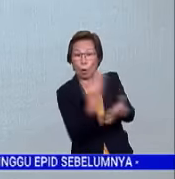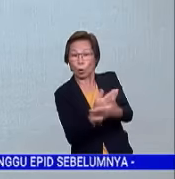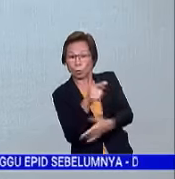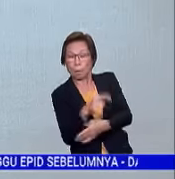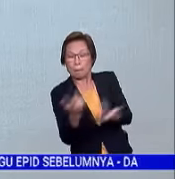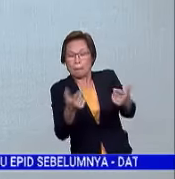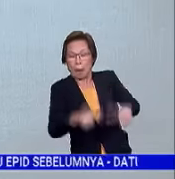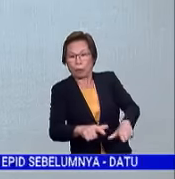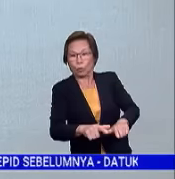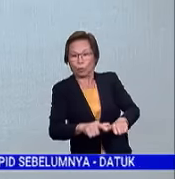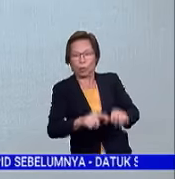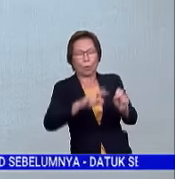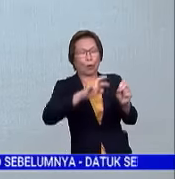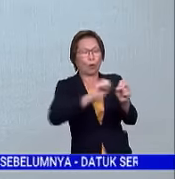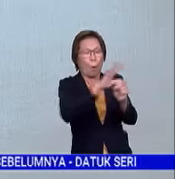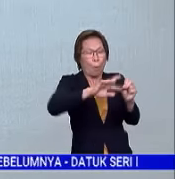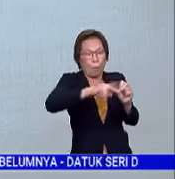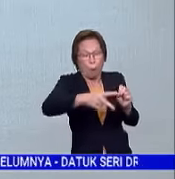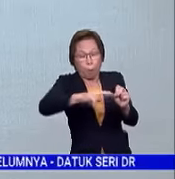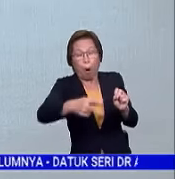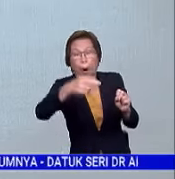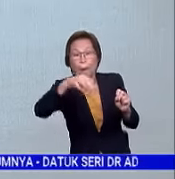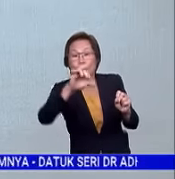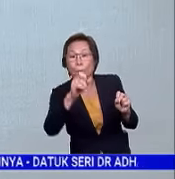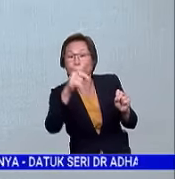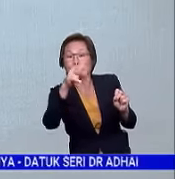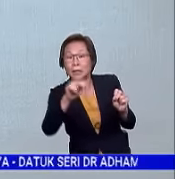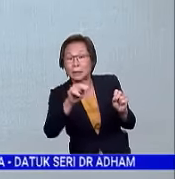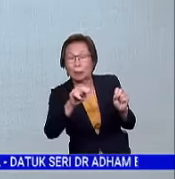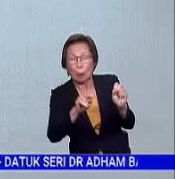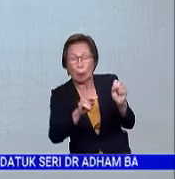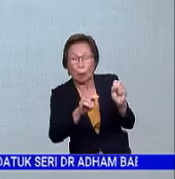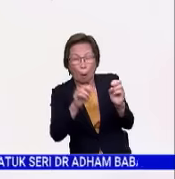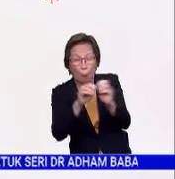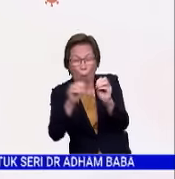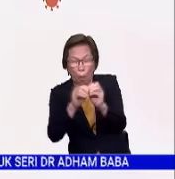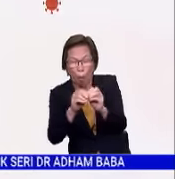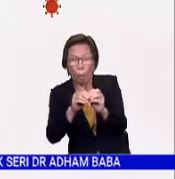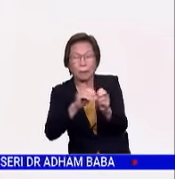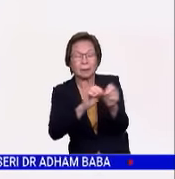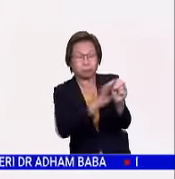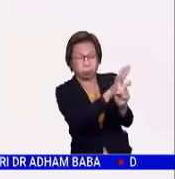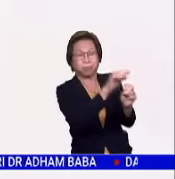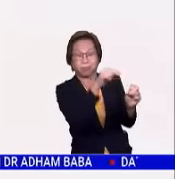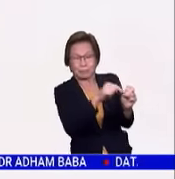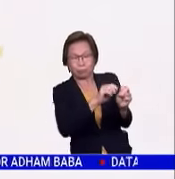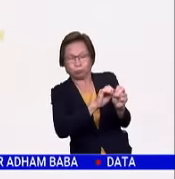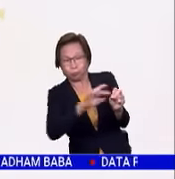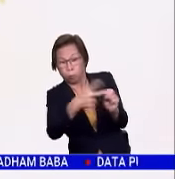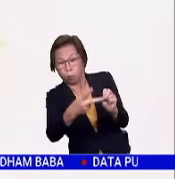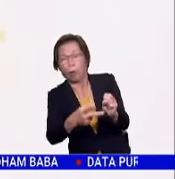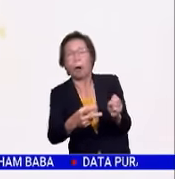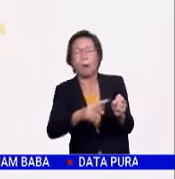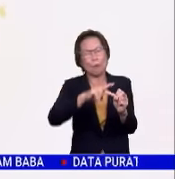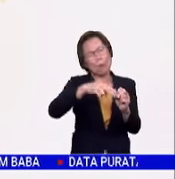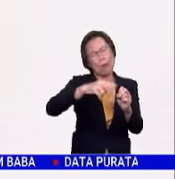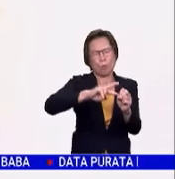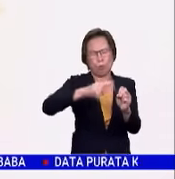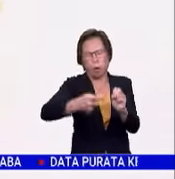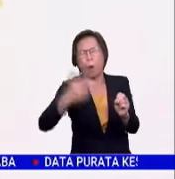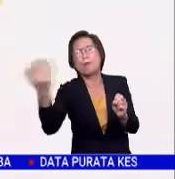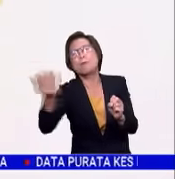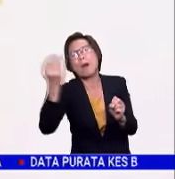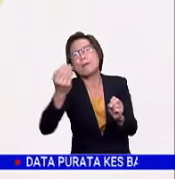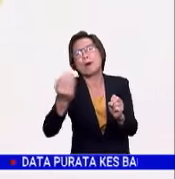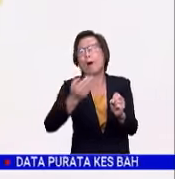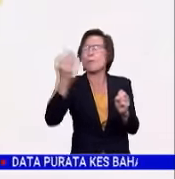akibat berlakunya mutasi pada protein spike virus COVID-19 sedia ada. Mutasi merupakan proses normal yang